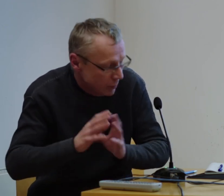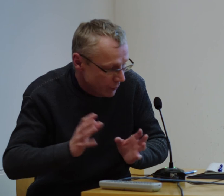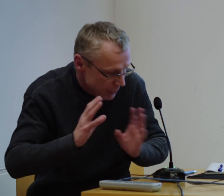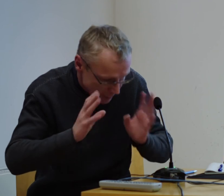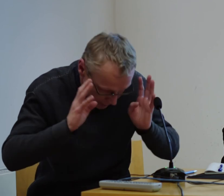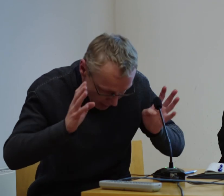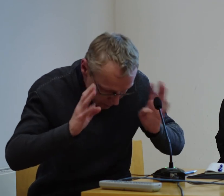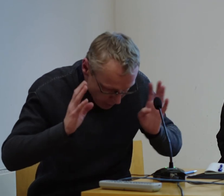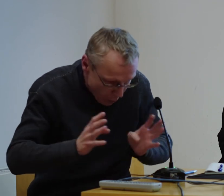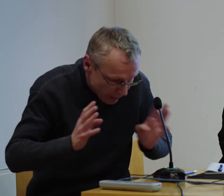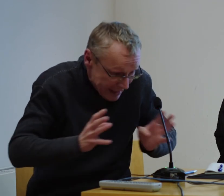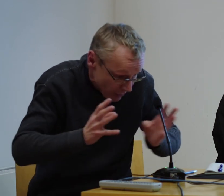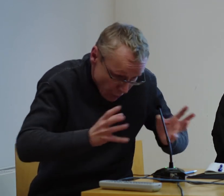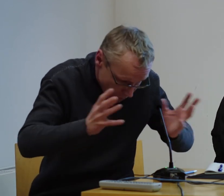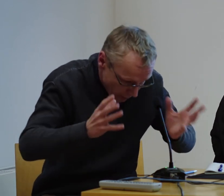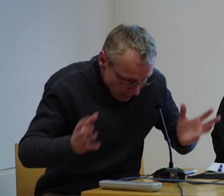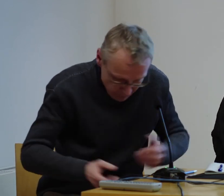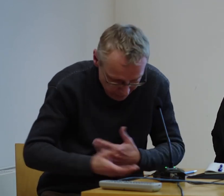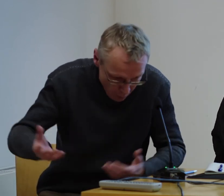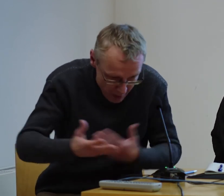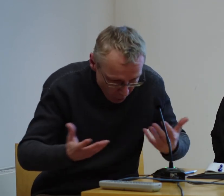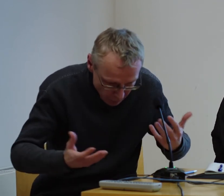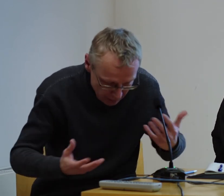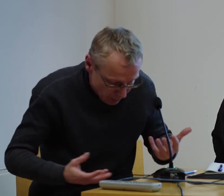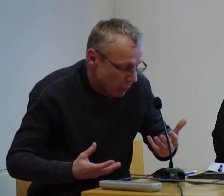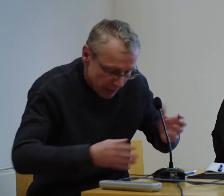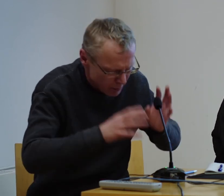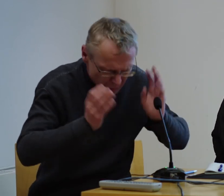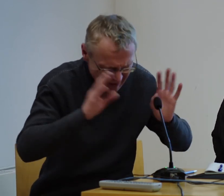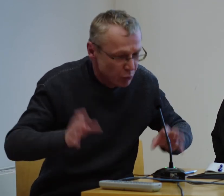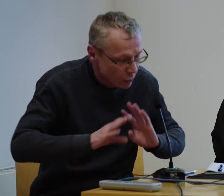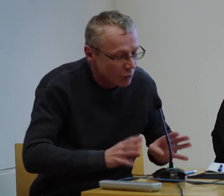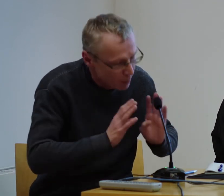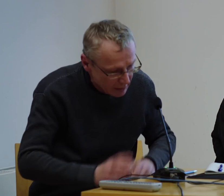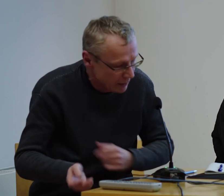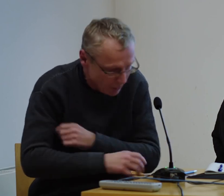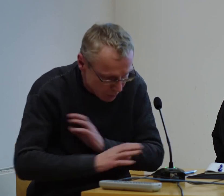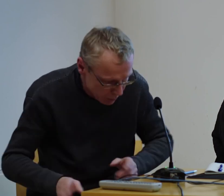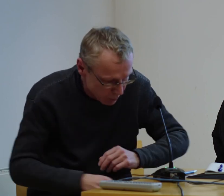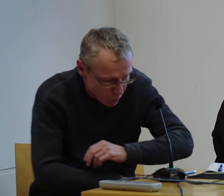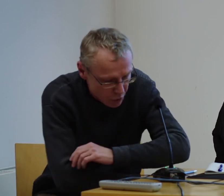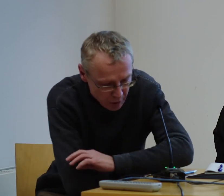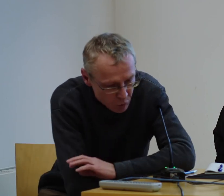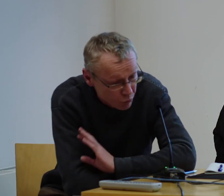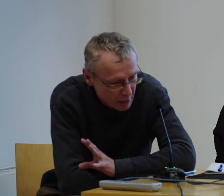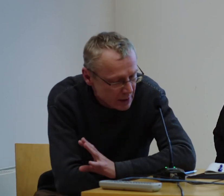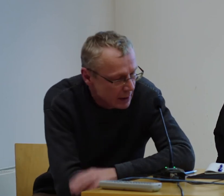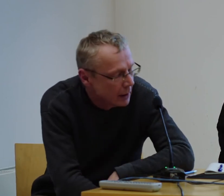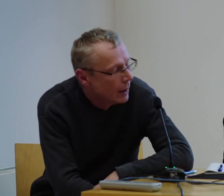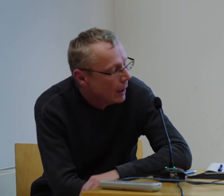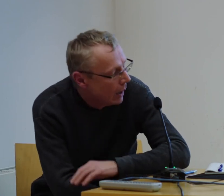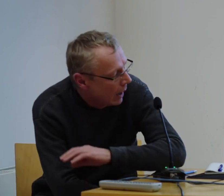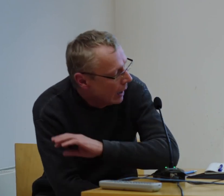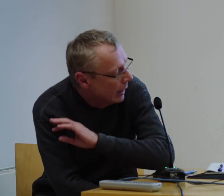je nějaký nebo feministický, prostě pohled je něco jako mimo tohle, nebo není to mimo, nebudu se do toho zaplítat jako muž, jako už vůbec